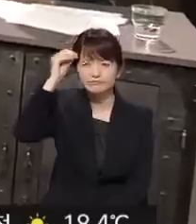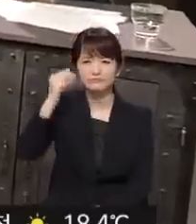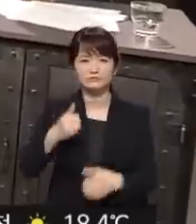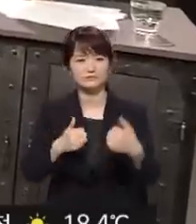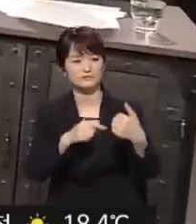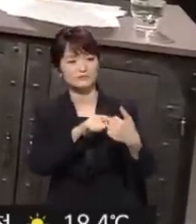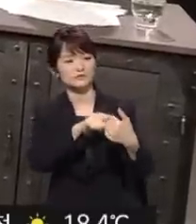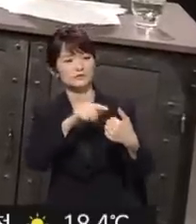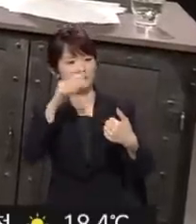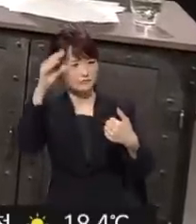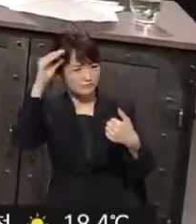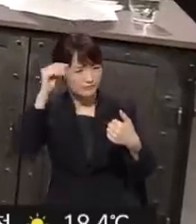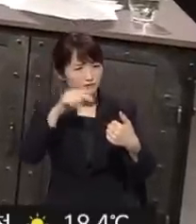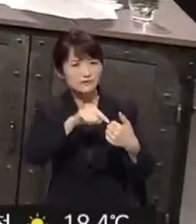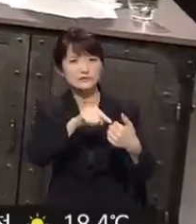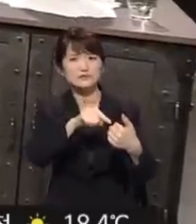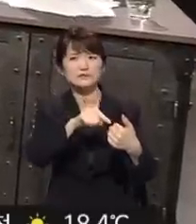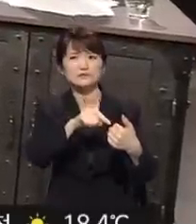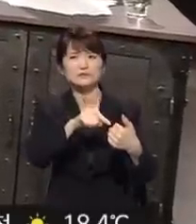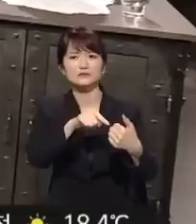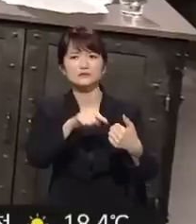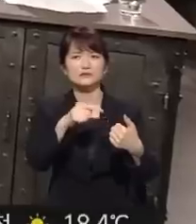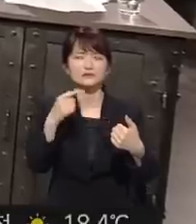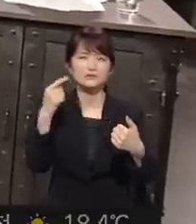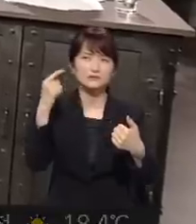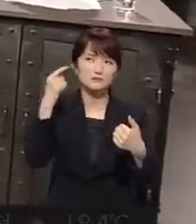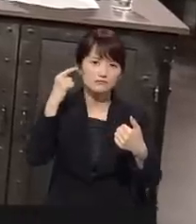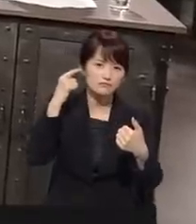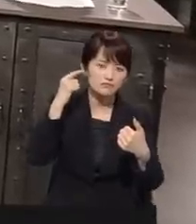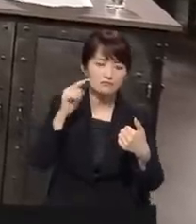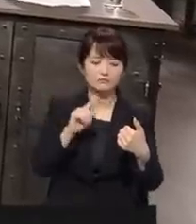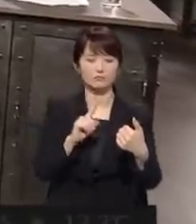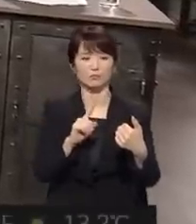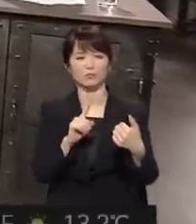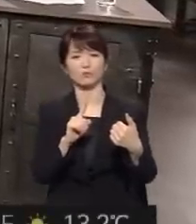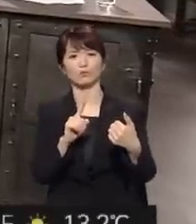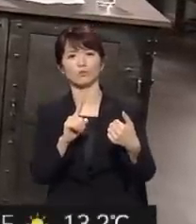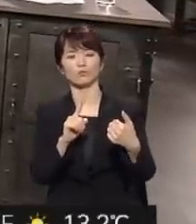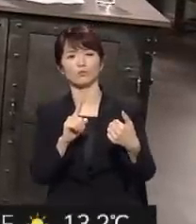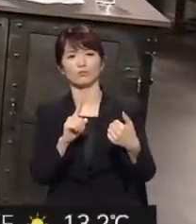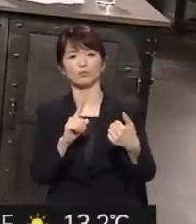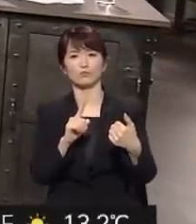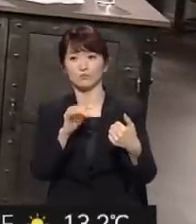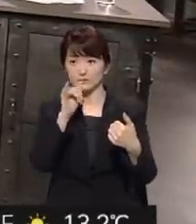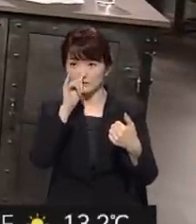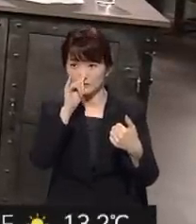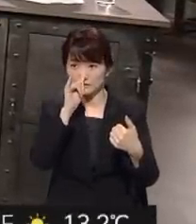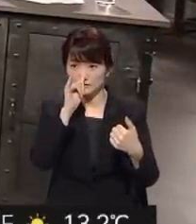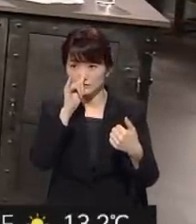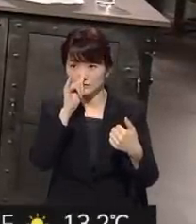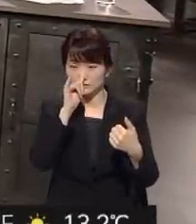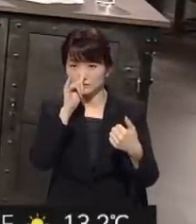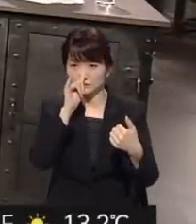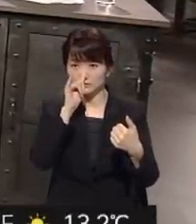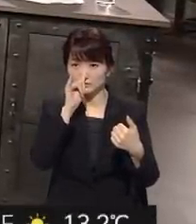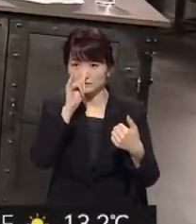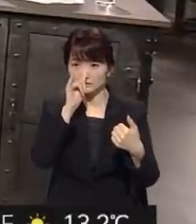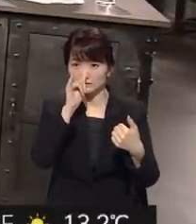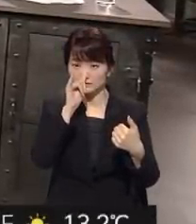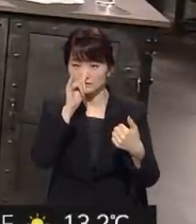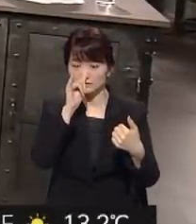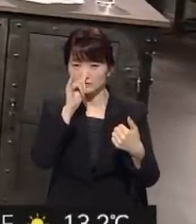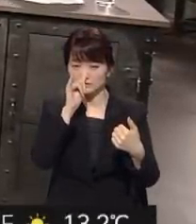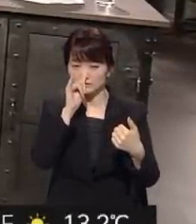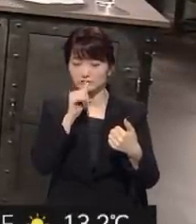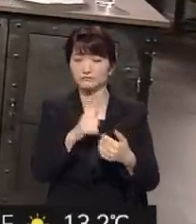무식함을 딱 그거 그냥 딜 이 귀가 좀 딱 뛰게 하는 그런 게 있으면 하나씩 좀